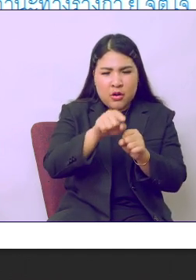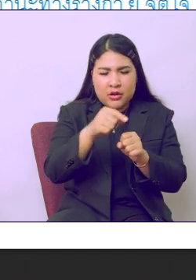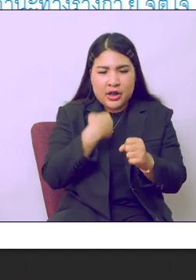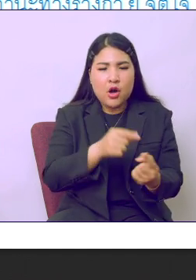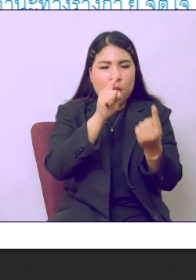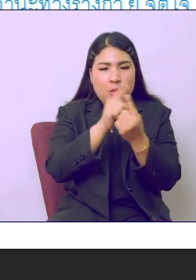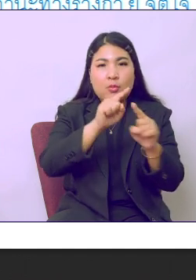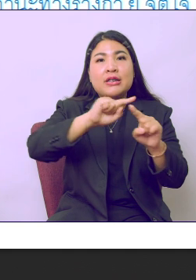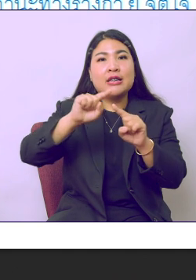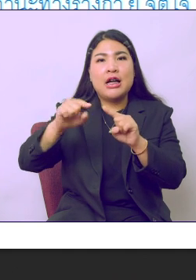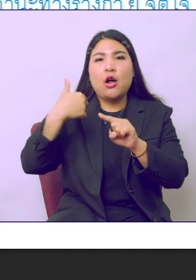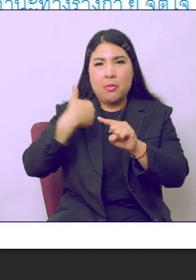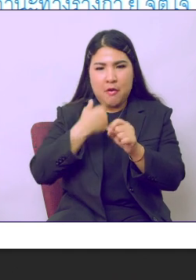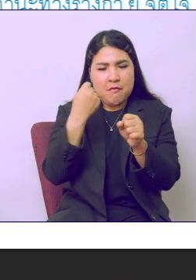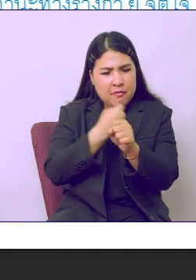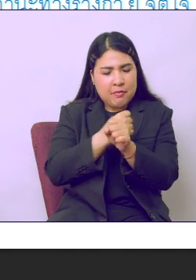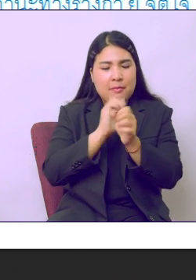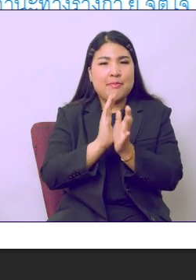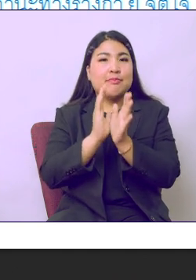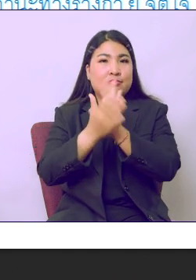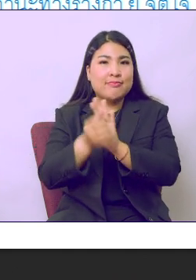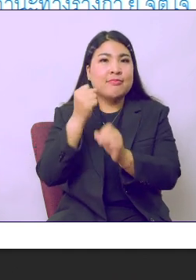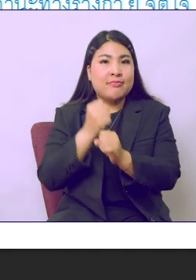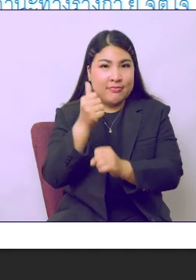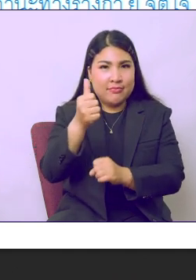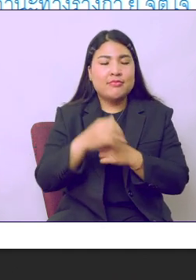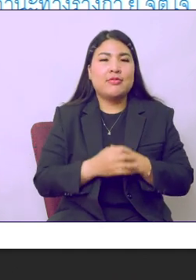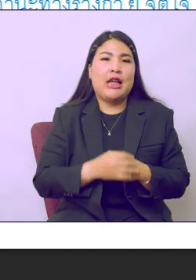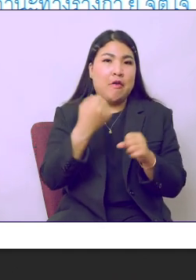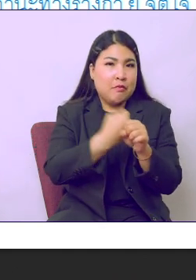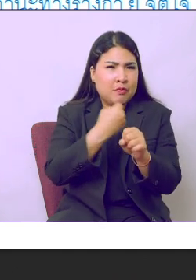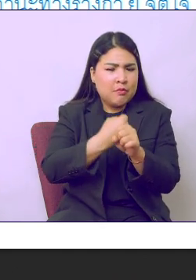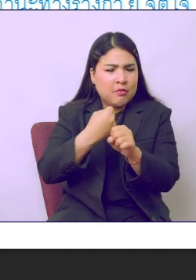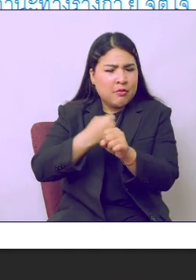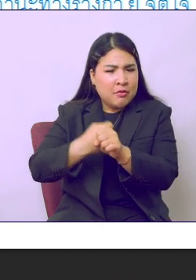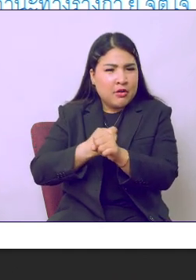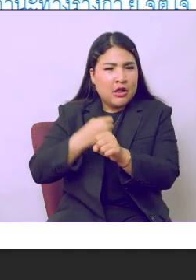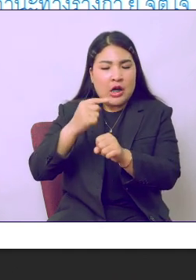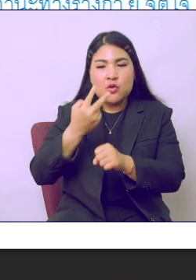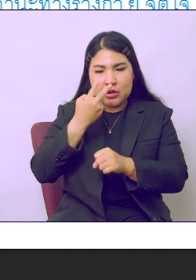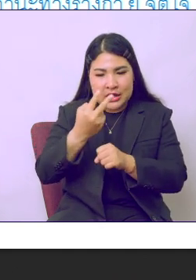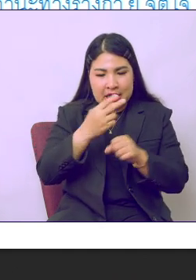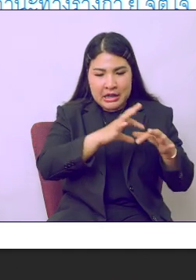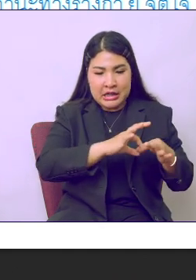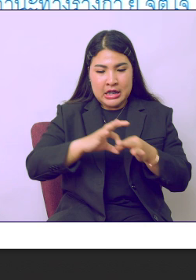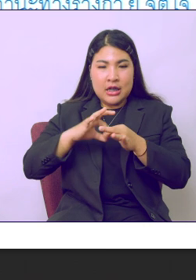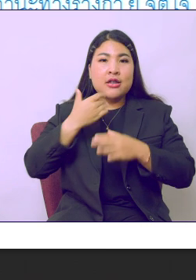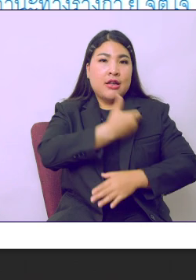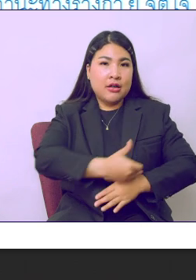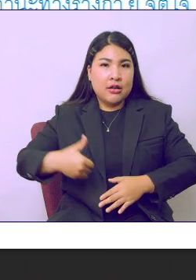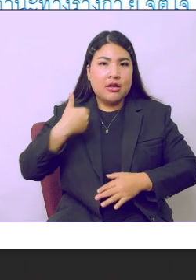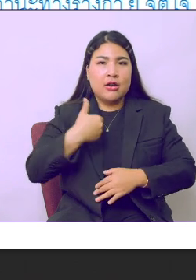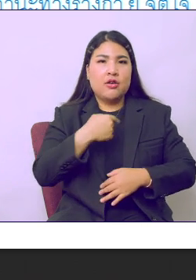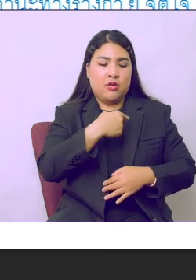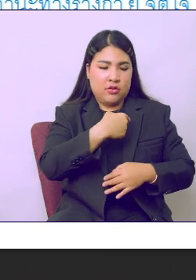ของแต่ละคคนได้นะครับการฝึกแต่ละครั้งนะครับก็จะเชื่อมโยงกับการเปลี่ยนแปลงของร่างกายและจิตใจ